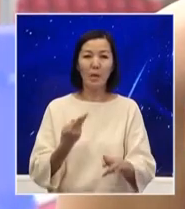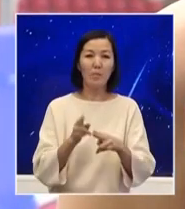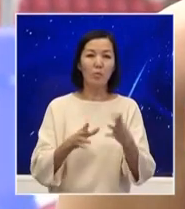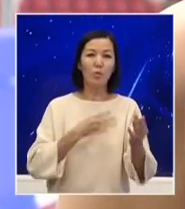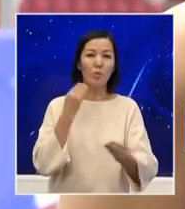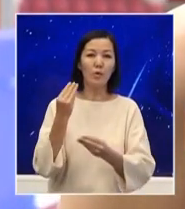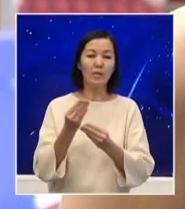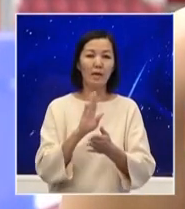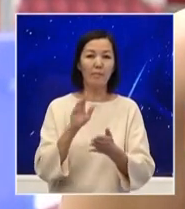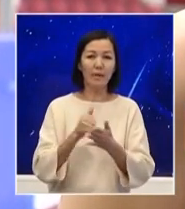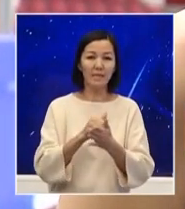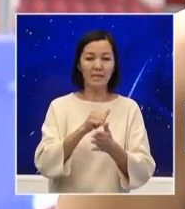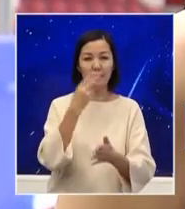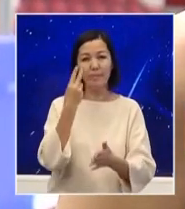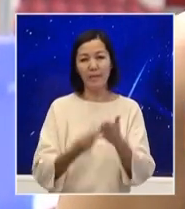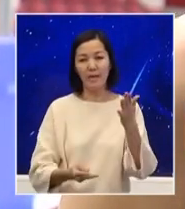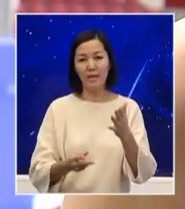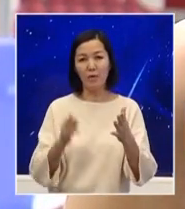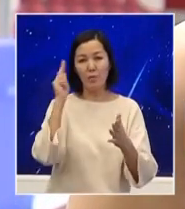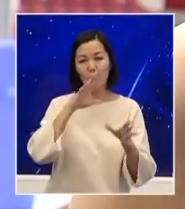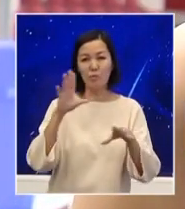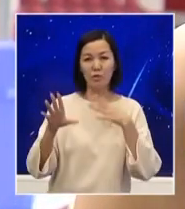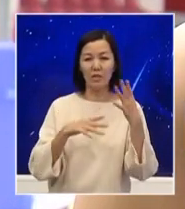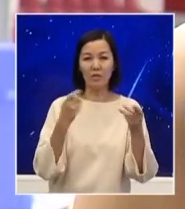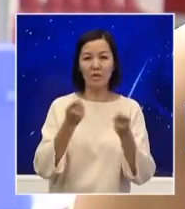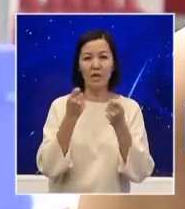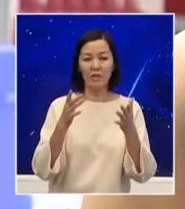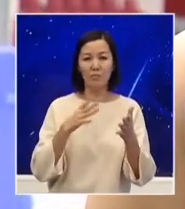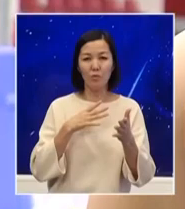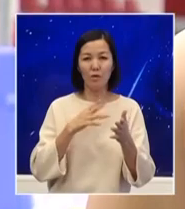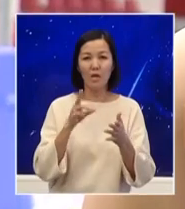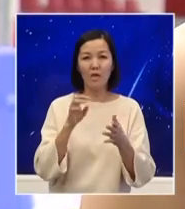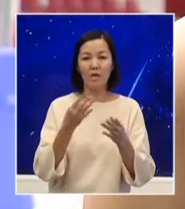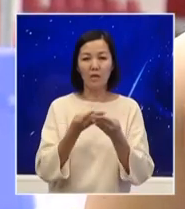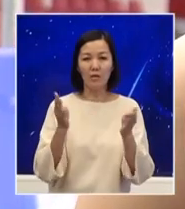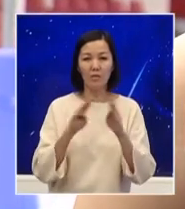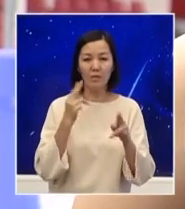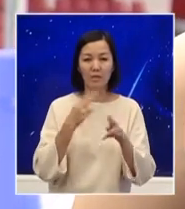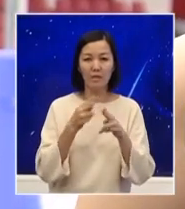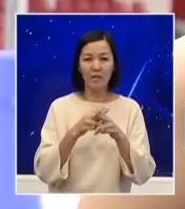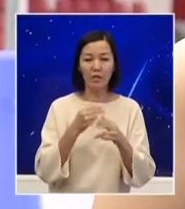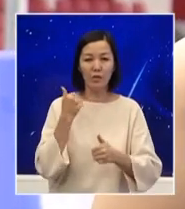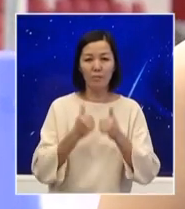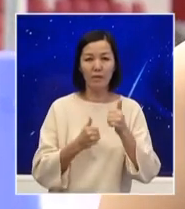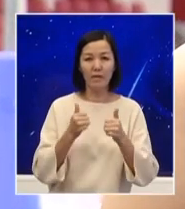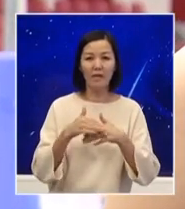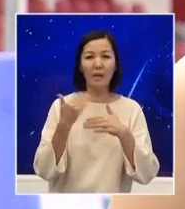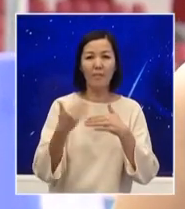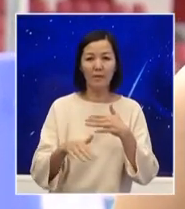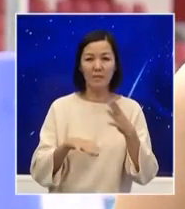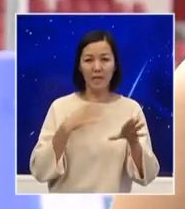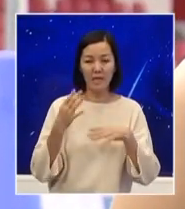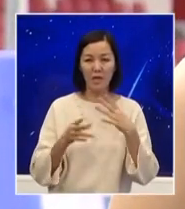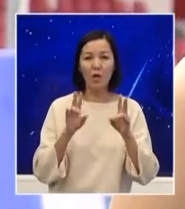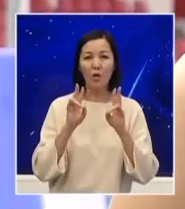ойындағы біздің басты сәтсіздігіміз оқу-жаттығу жиындарының аз болуы. Өйткені корона індеттің салдарынан біз чемпионатқа кеш дайындалдық.